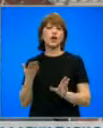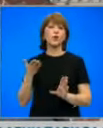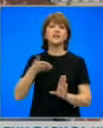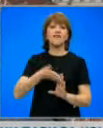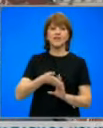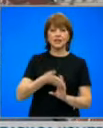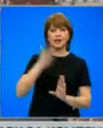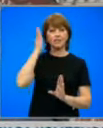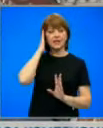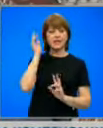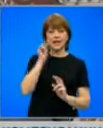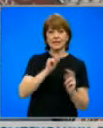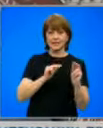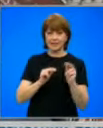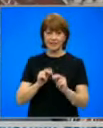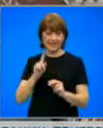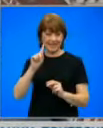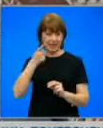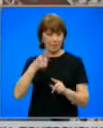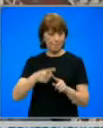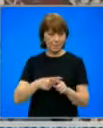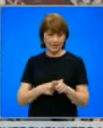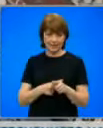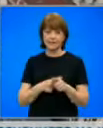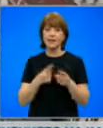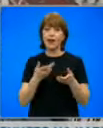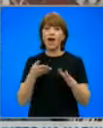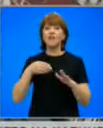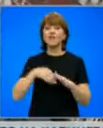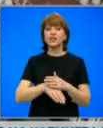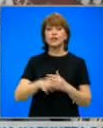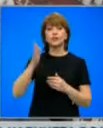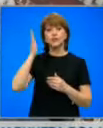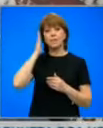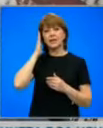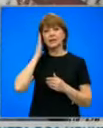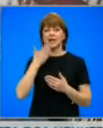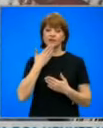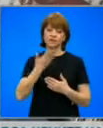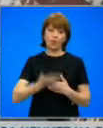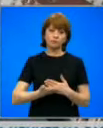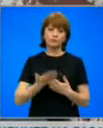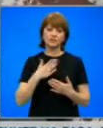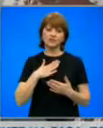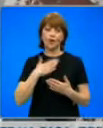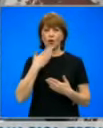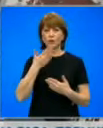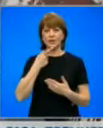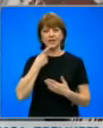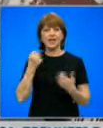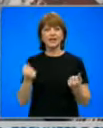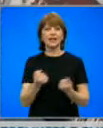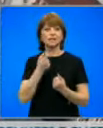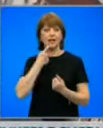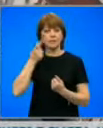23 февруари до 23 март, излезе докато Вътрешното министерство представяше своя отчет за дейността си през изминалата година.